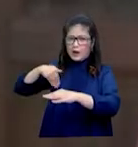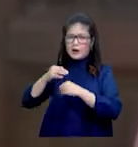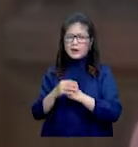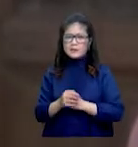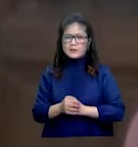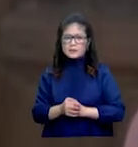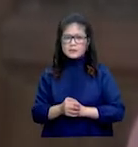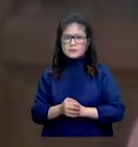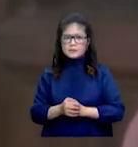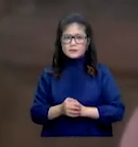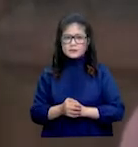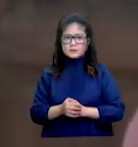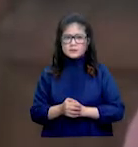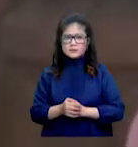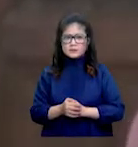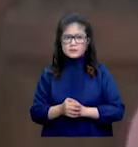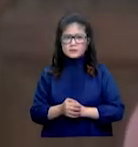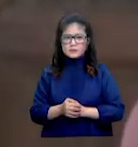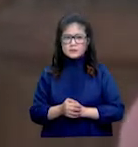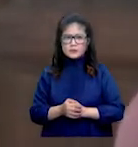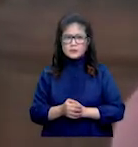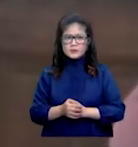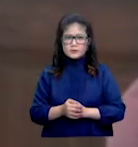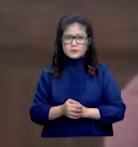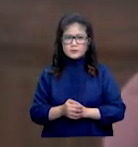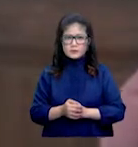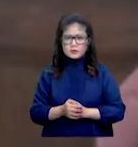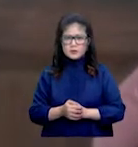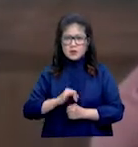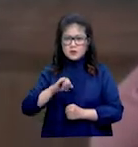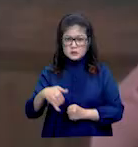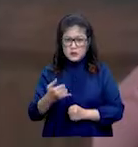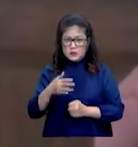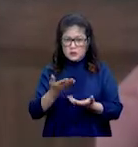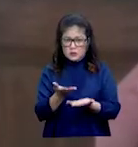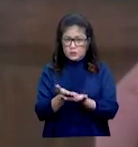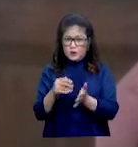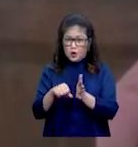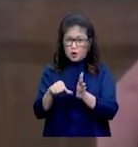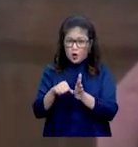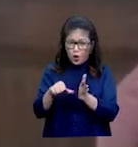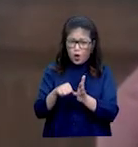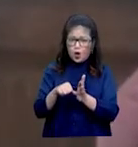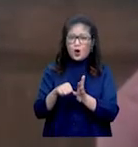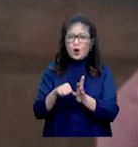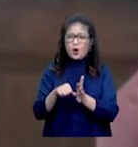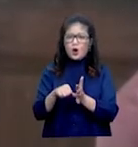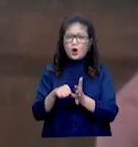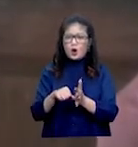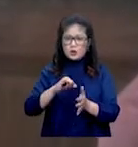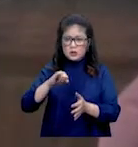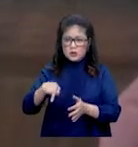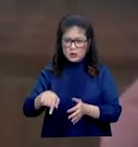tolong. Kebetulan ada warga tetangganya, tapi sebenarnya sempat nggak tahu karena mukanya kan kondisi